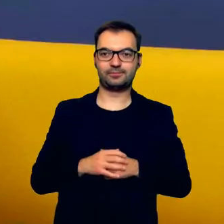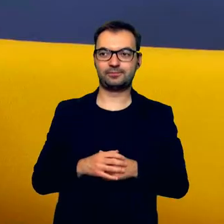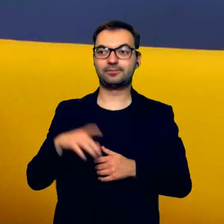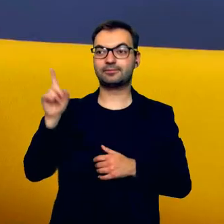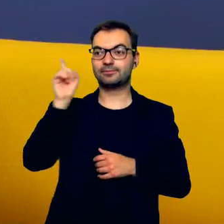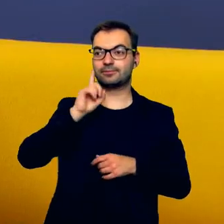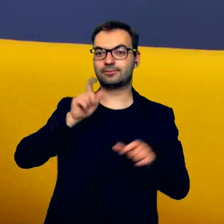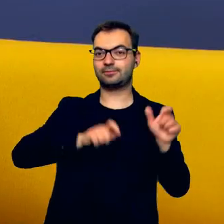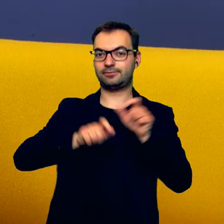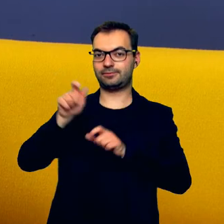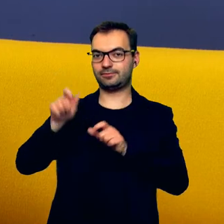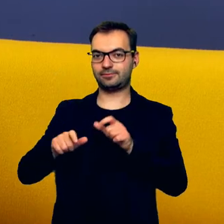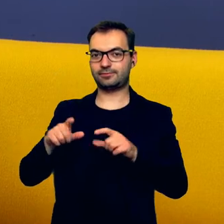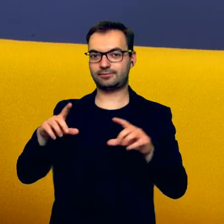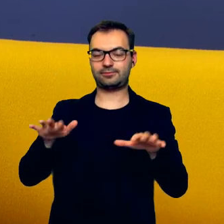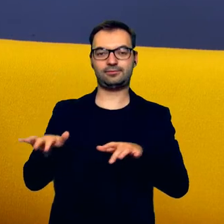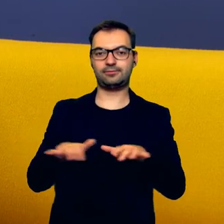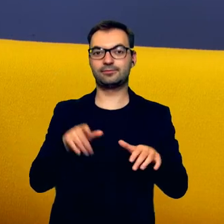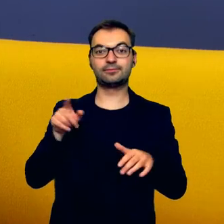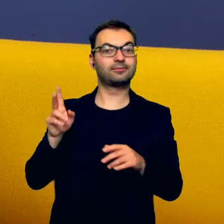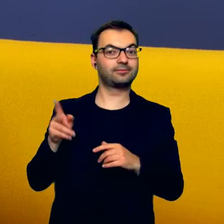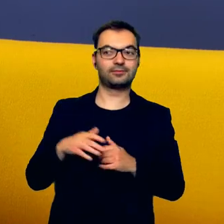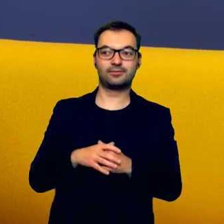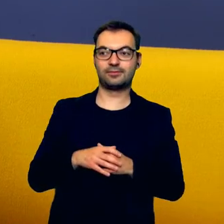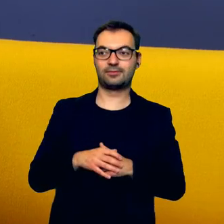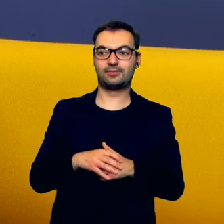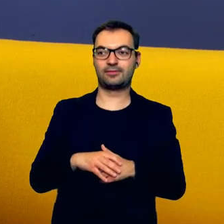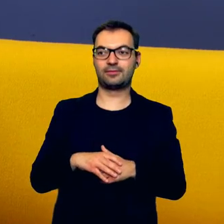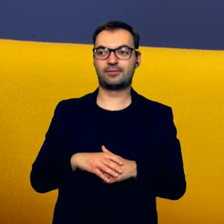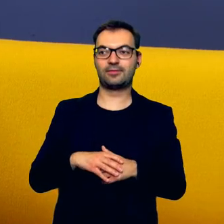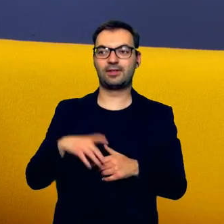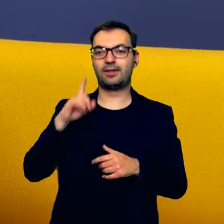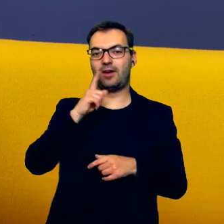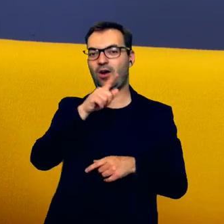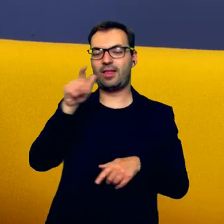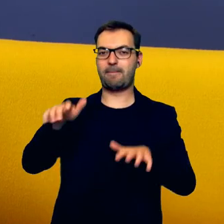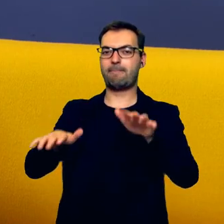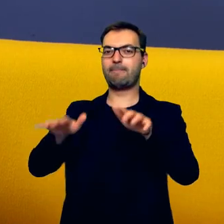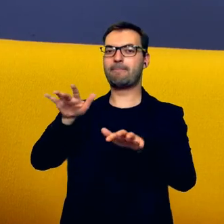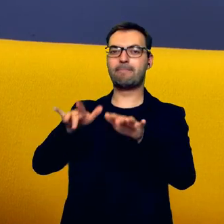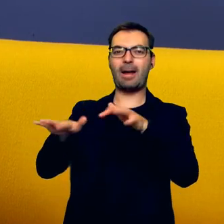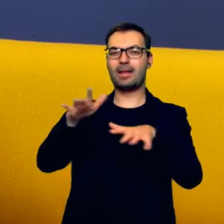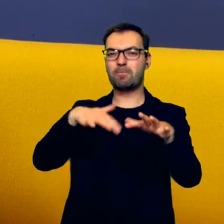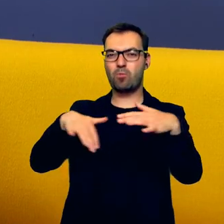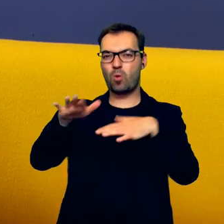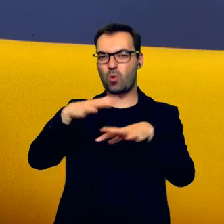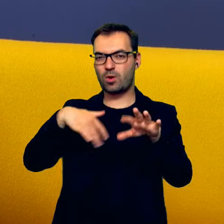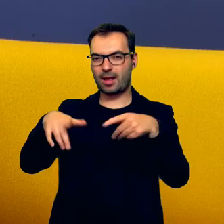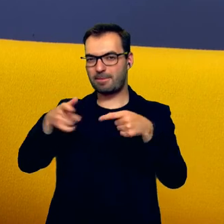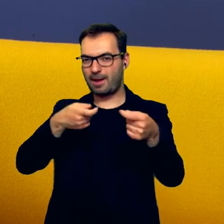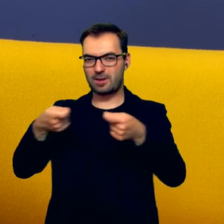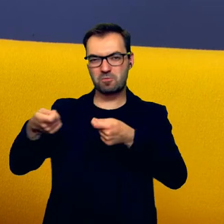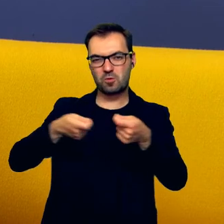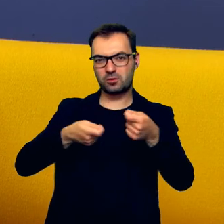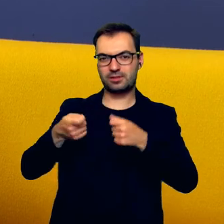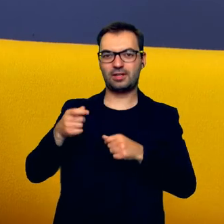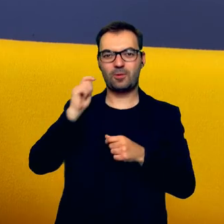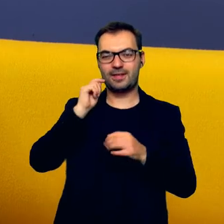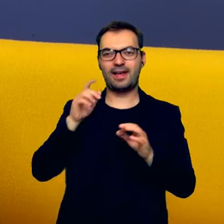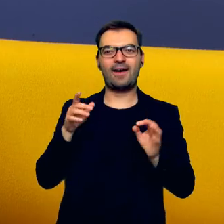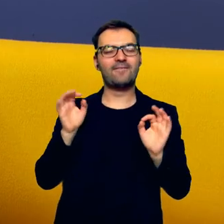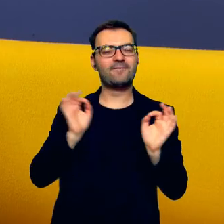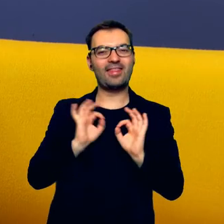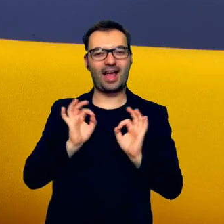a mężczyźni, którzy tam są na tych klawiszach, są to mężczyźni, którymi ona manipuluje. To jest taka kobieta